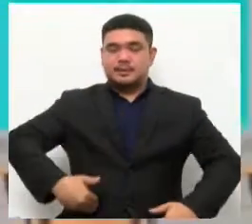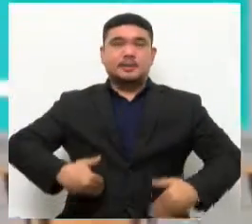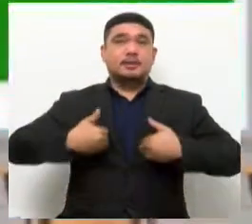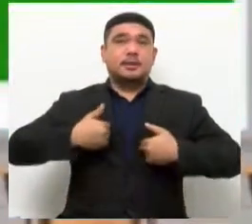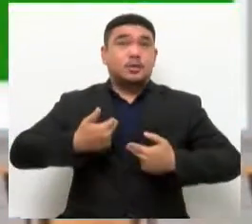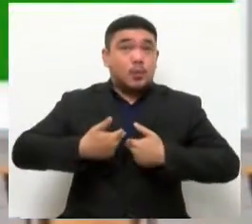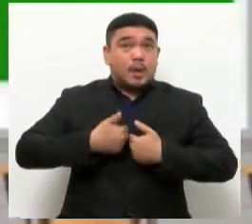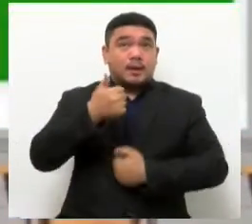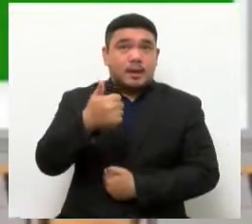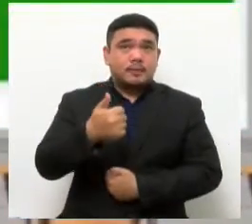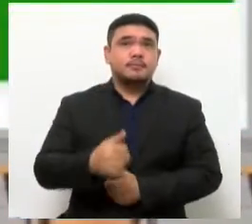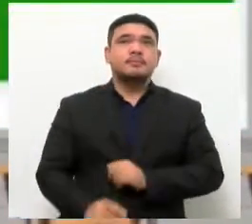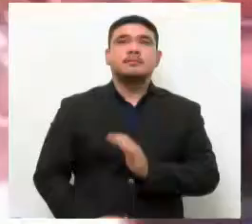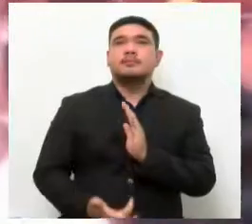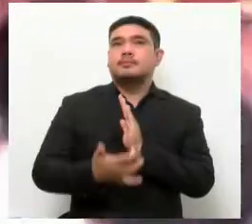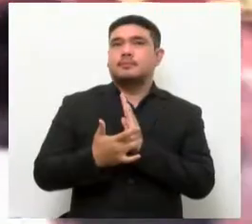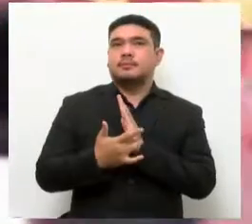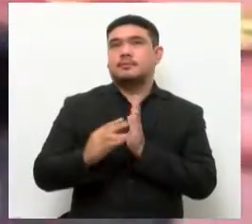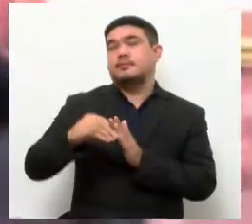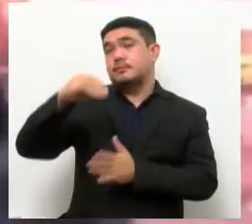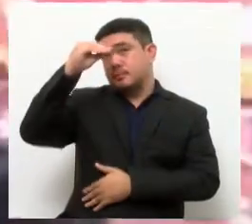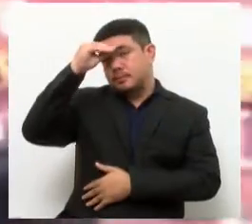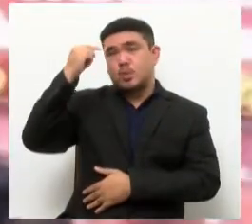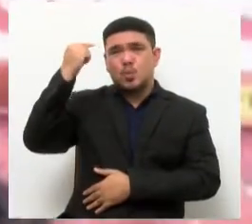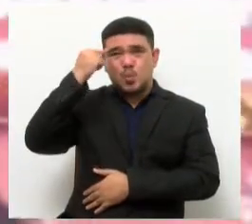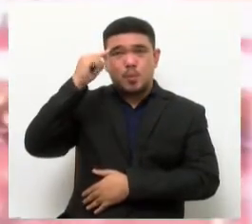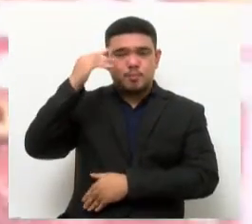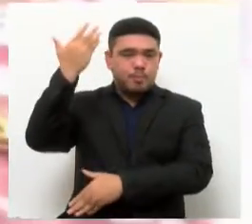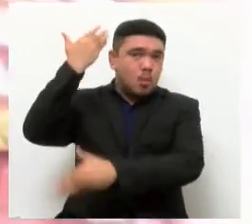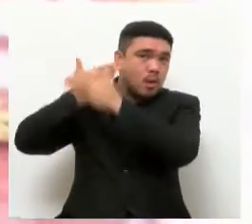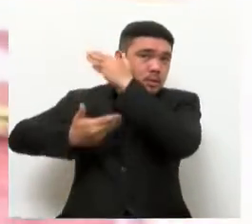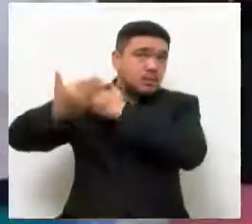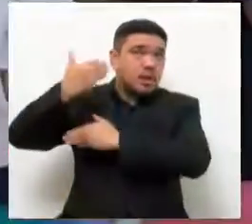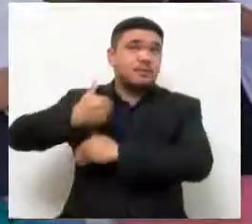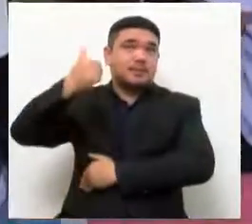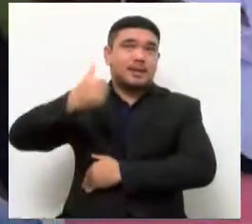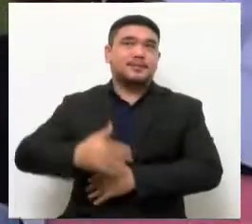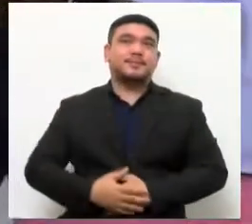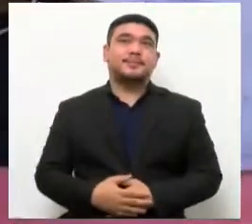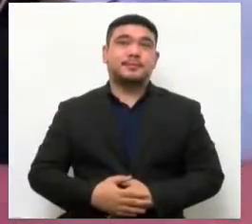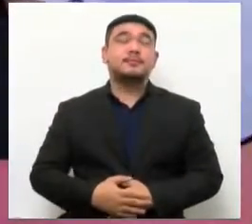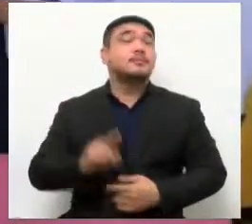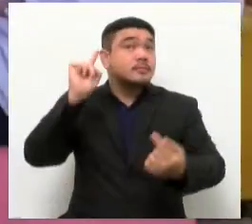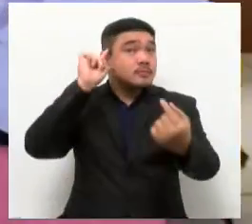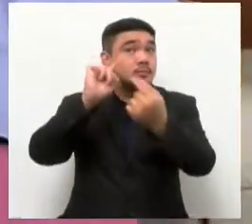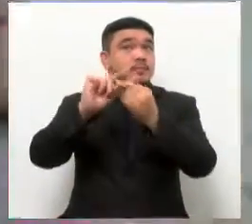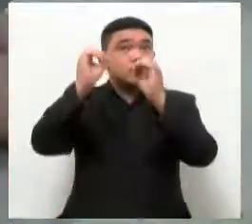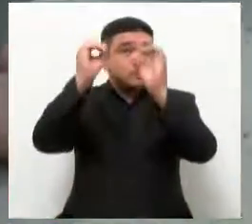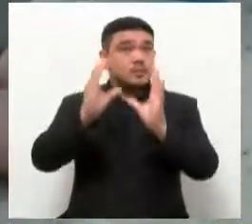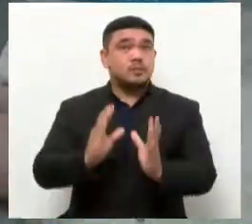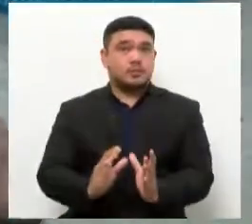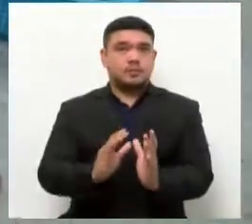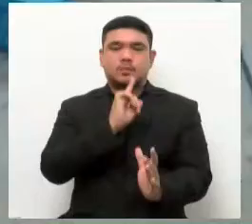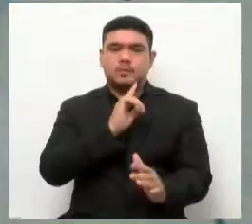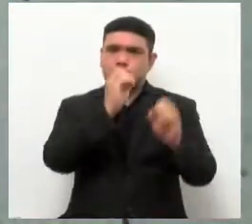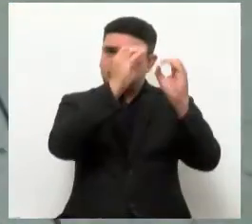มีทักษะการใช้เทคโนโลยีเพื่อการเรียนรู้และเรียนรู้ประวัติศาสตร์จุดเน้นด้านครู